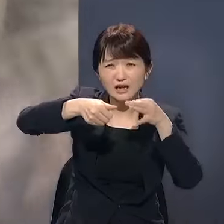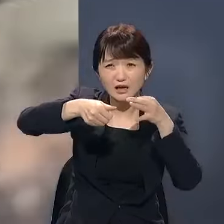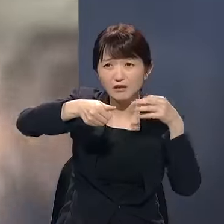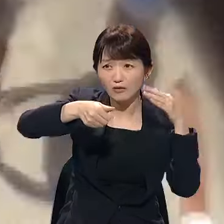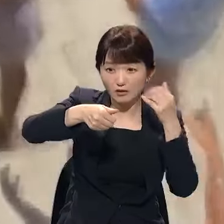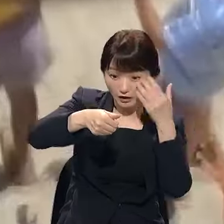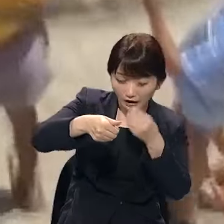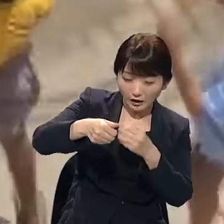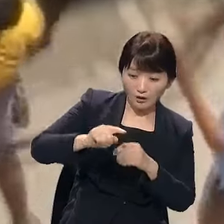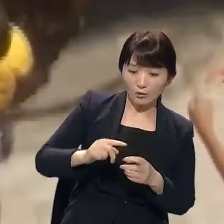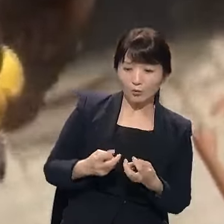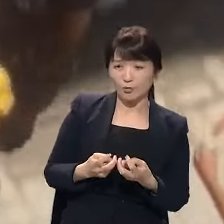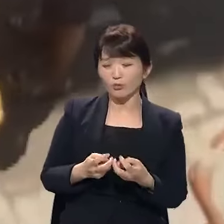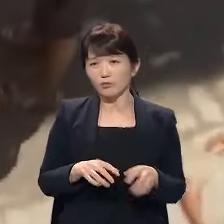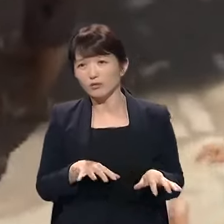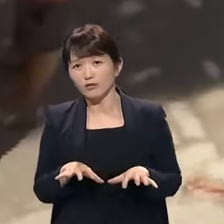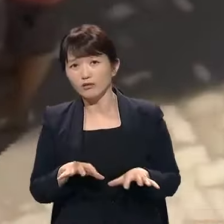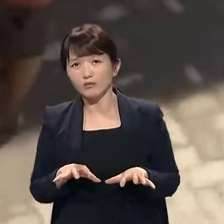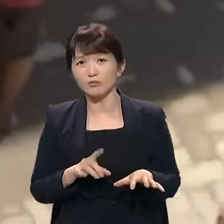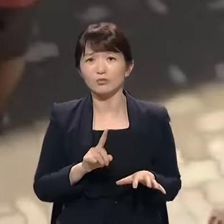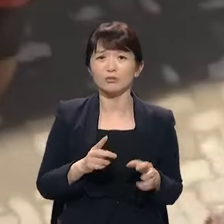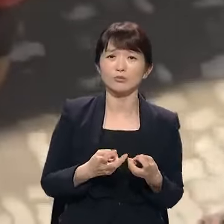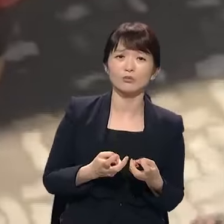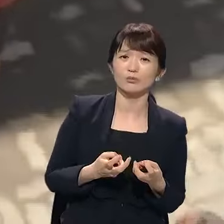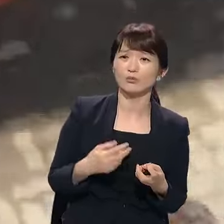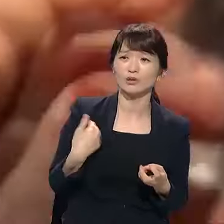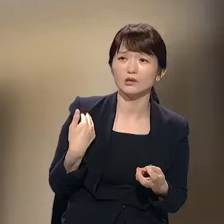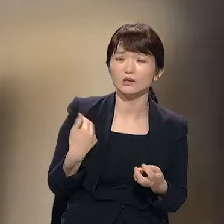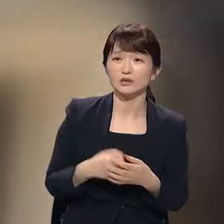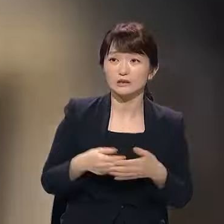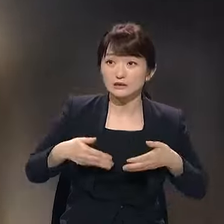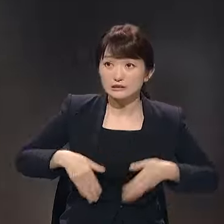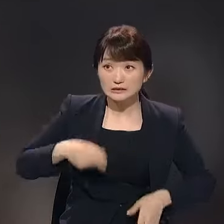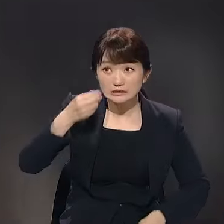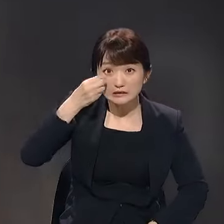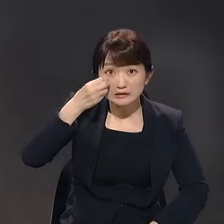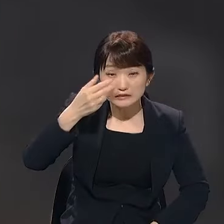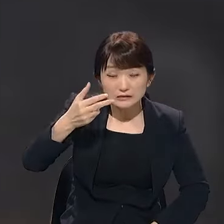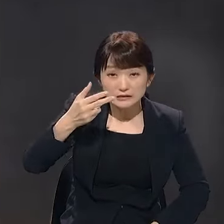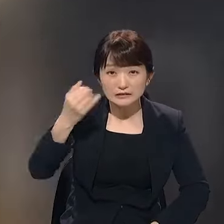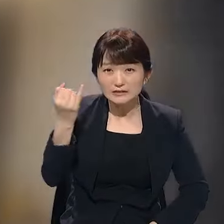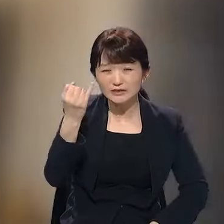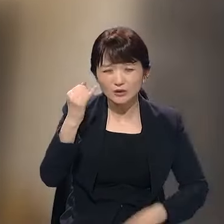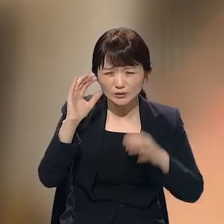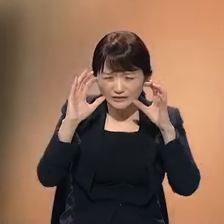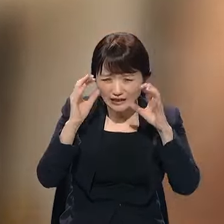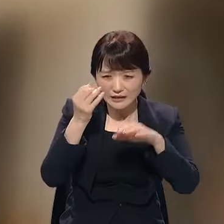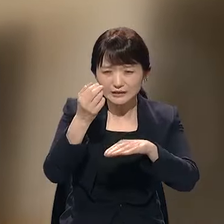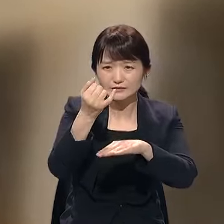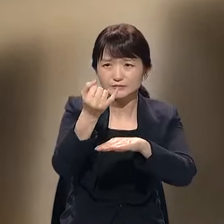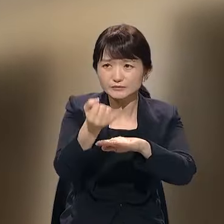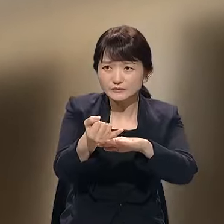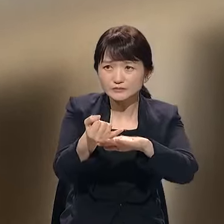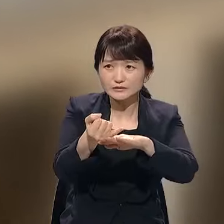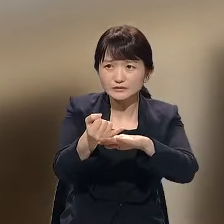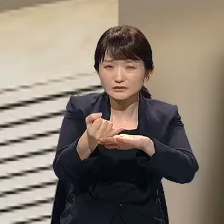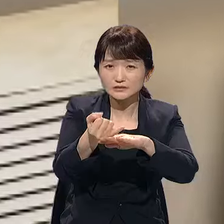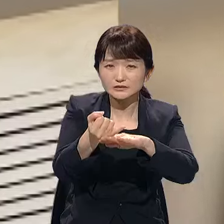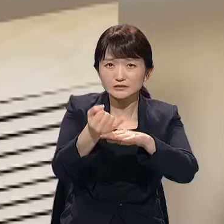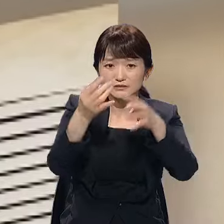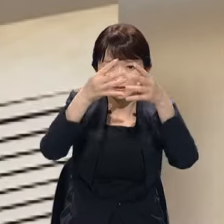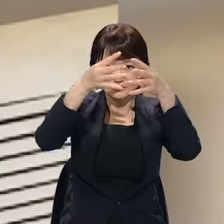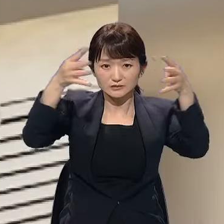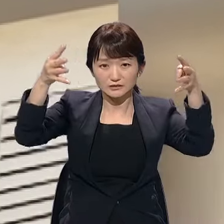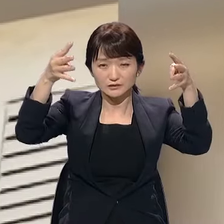어른들 안절부절 못하면서 야단법석입니다. 불과 7개월밖에 안 된 여자아기였습니다. 4층 베란다에서 엄마랑